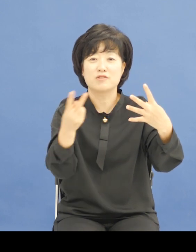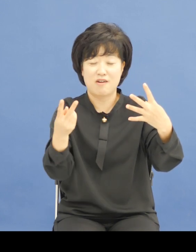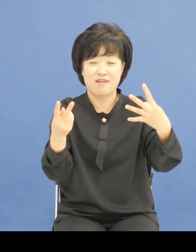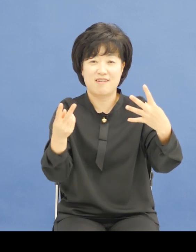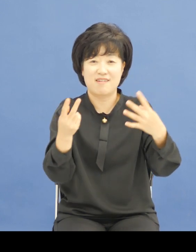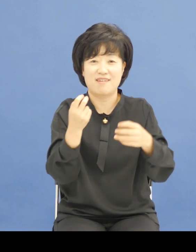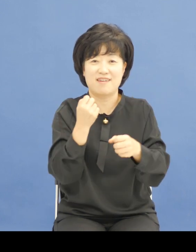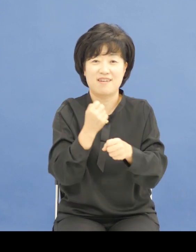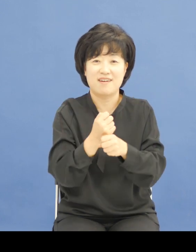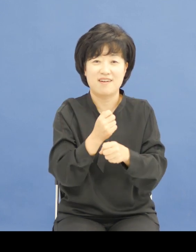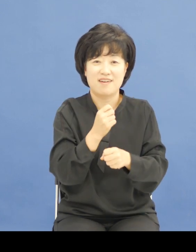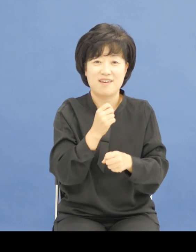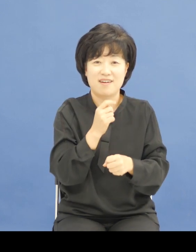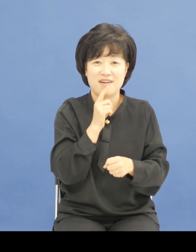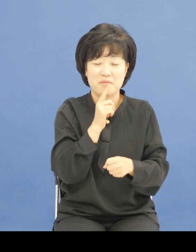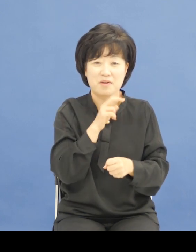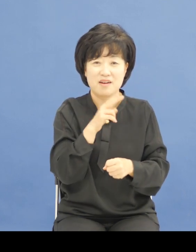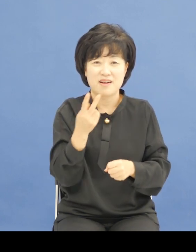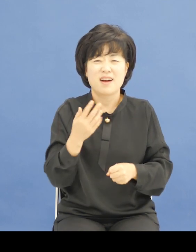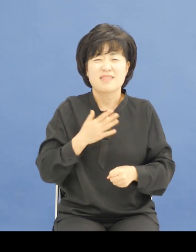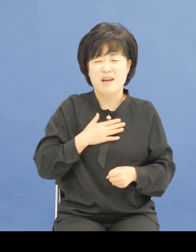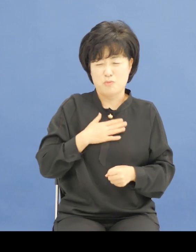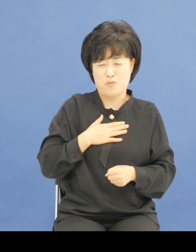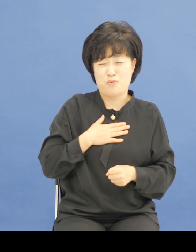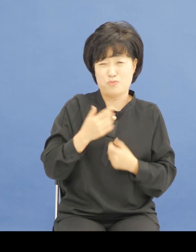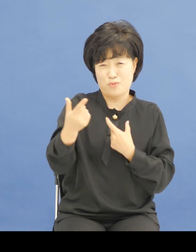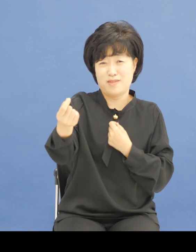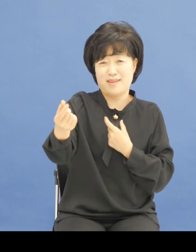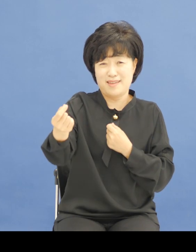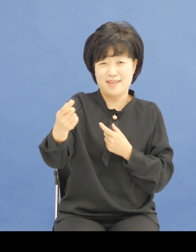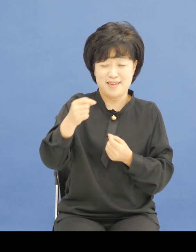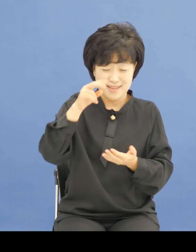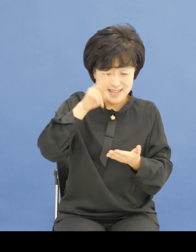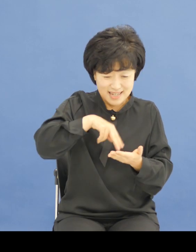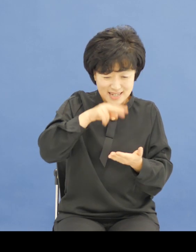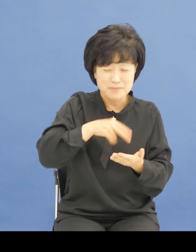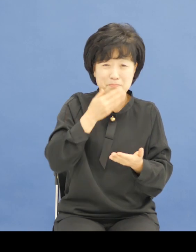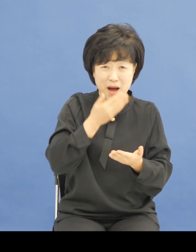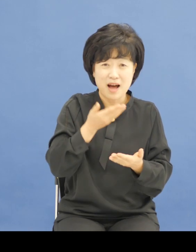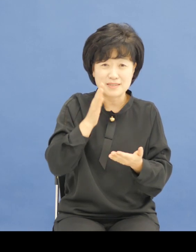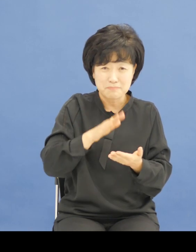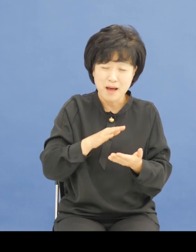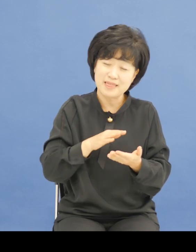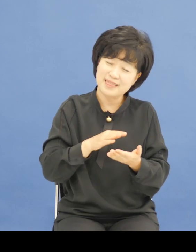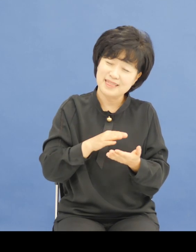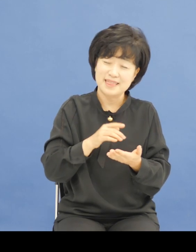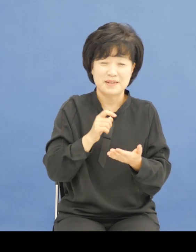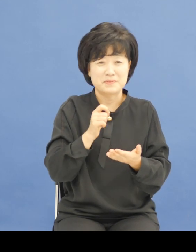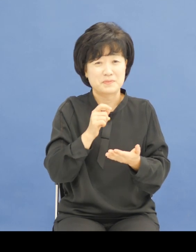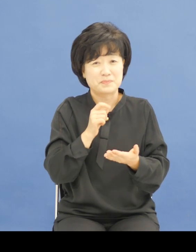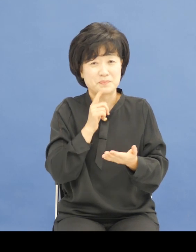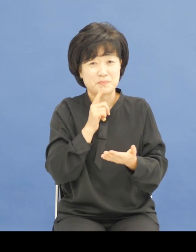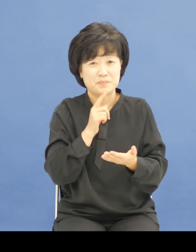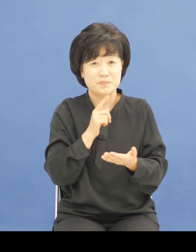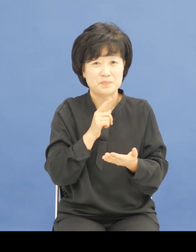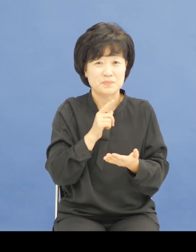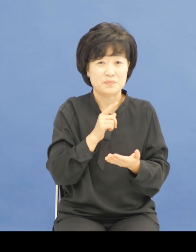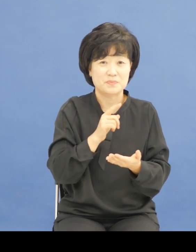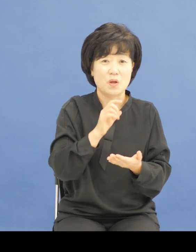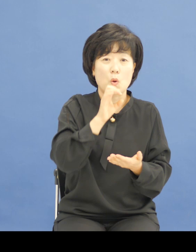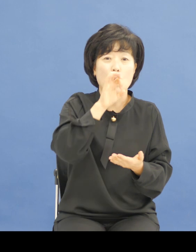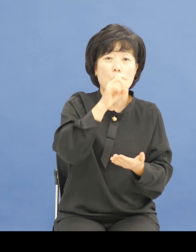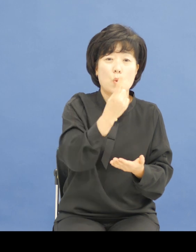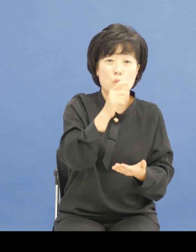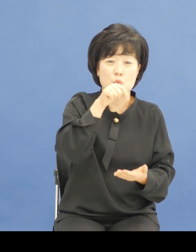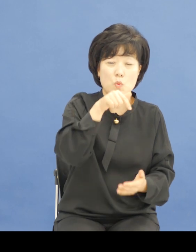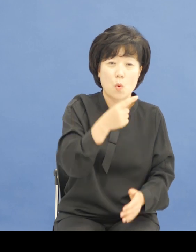잘 읽어줘. 읽기야 하는데. 네네. 어. 그들의 언어로 만약에 그, 그렇죠 억양인데 네. 뉘앙스라는 네. 게 있잖아요. 응고